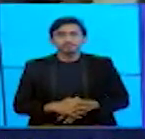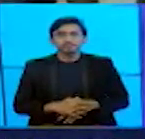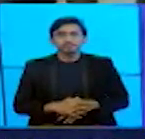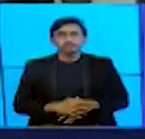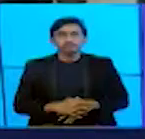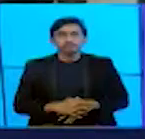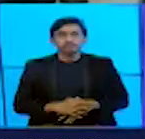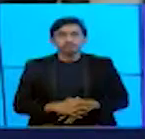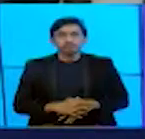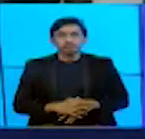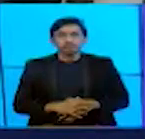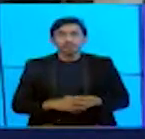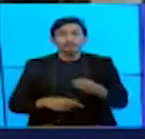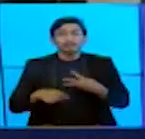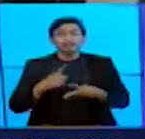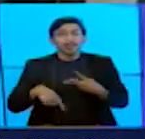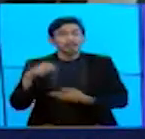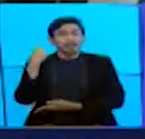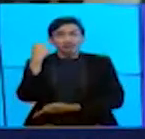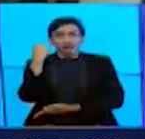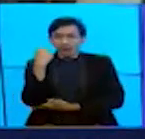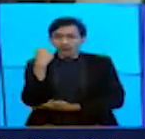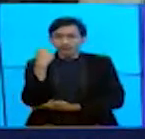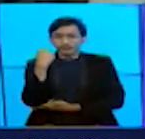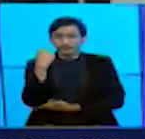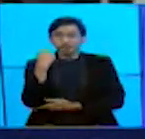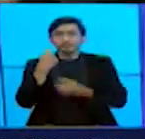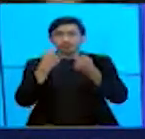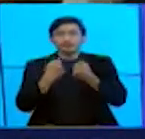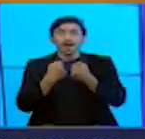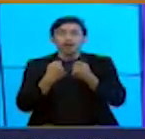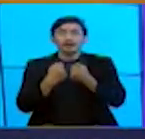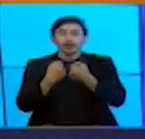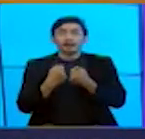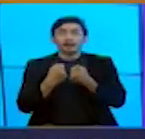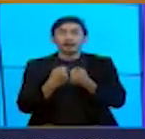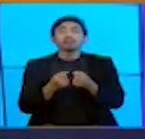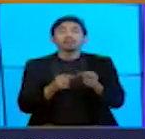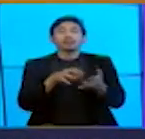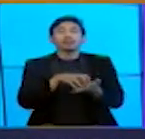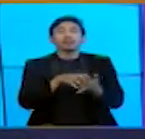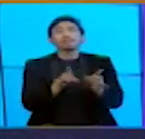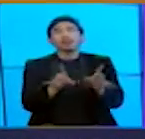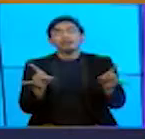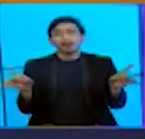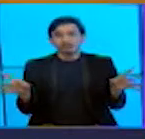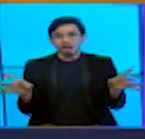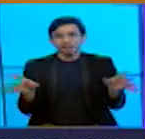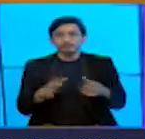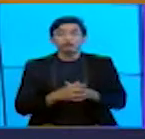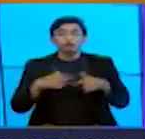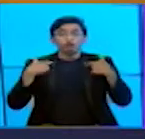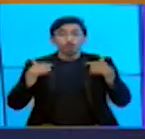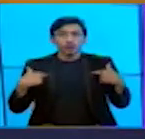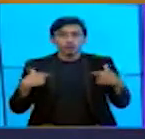Ketiga tersangka, Nurdin Abdullah, Agung Sucipto, dan Edi Rahmat ditahan di rumah tahanan yang berbeda. Gubernur Nurdin Abdullah ditahan di Rutan Pamdam Jaya,